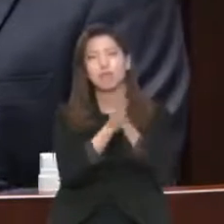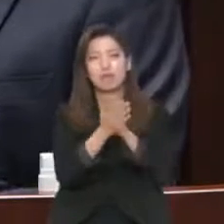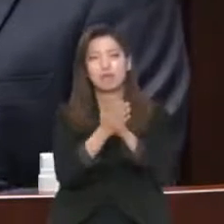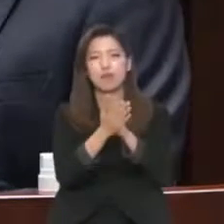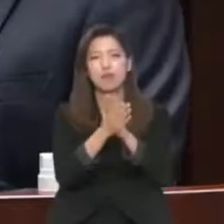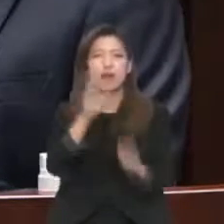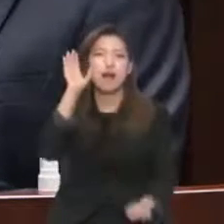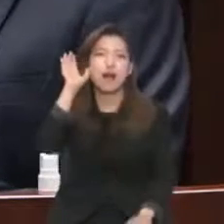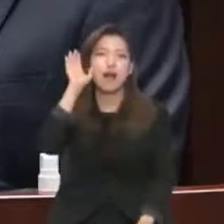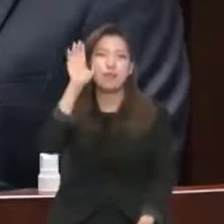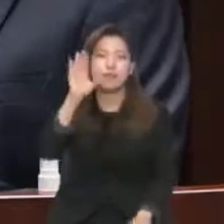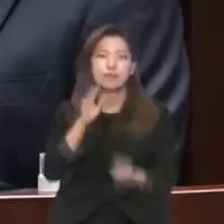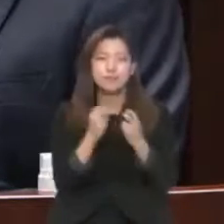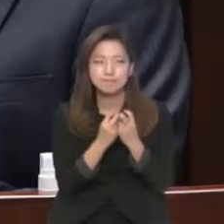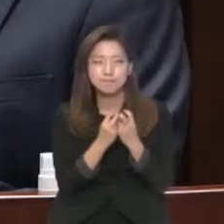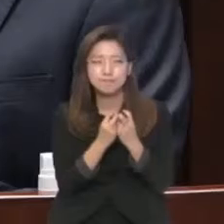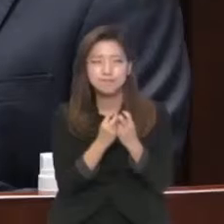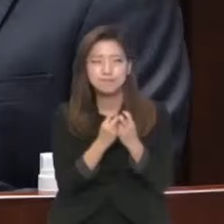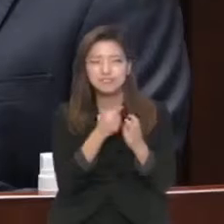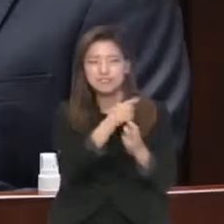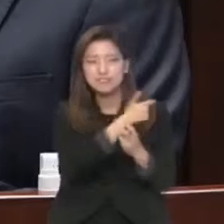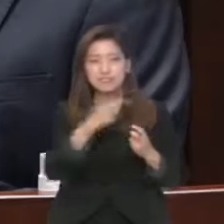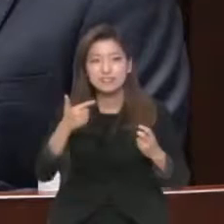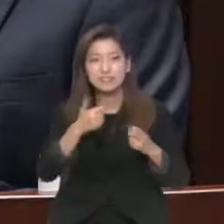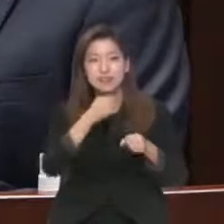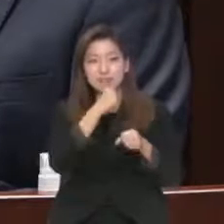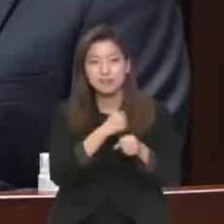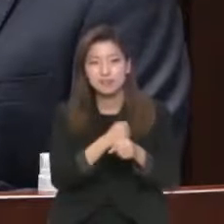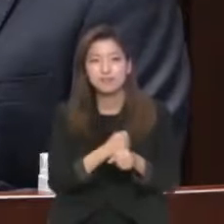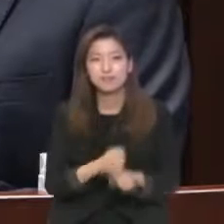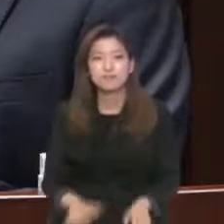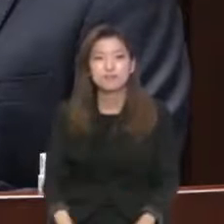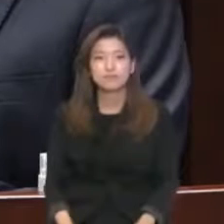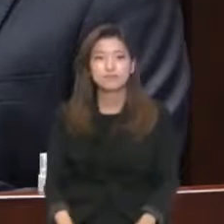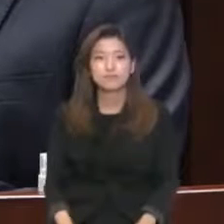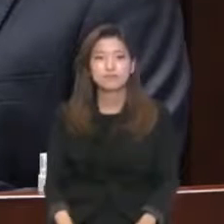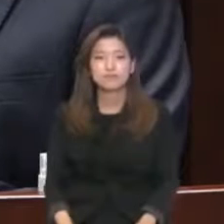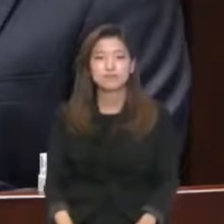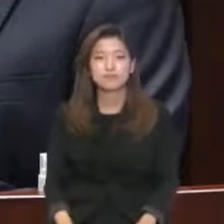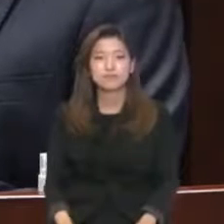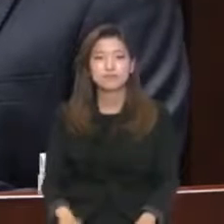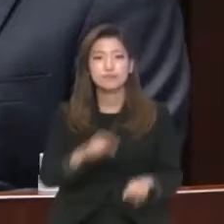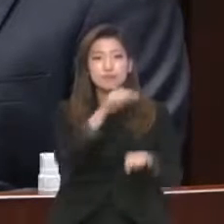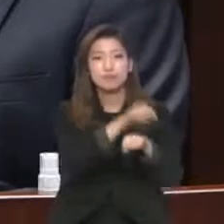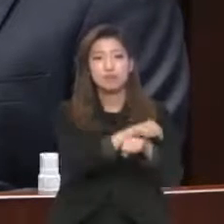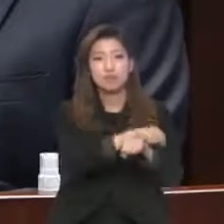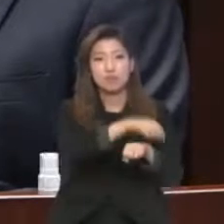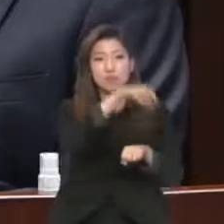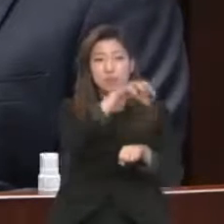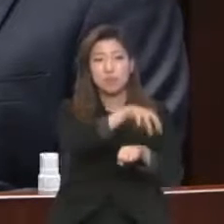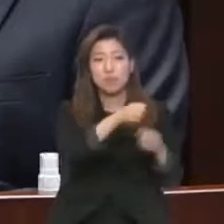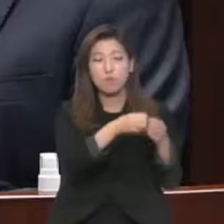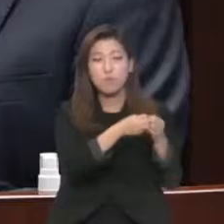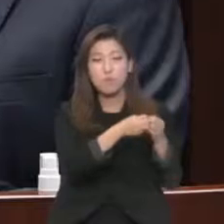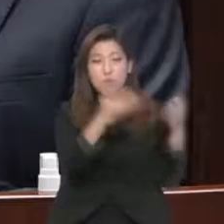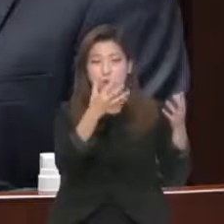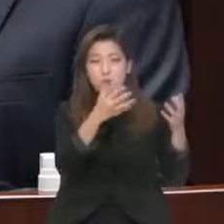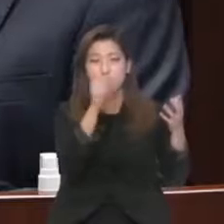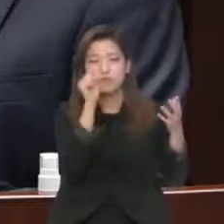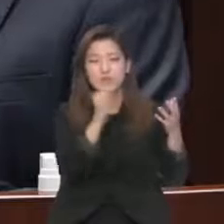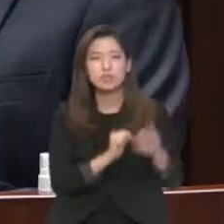나아가는 이런 틀을 만들고 그 속에서 있었던 연락 개성 연락 사무소의 폭파 같은 일에 대해서